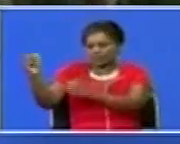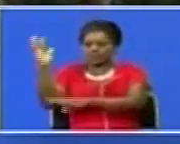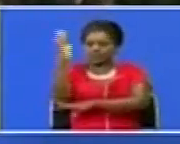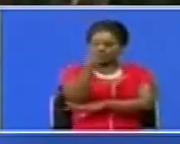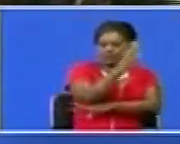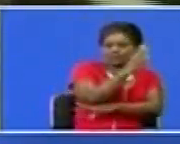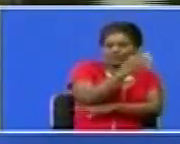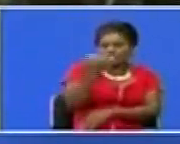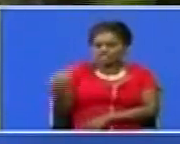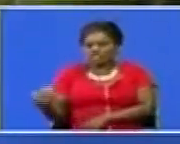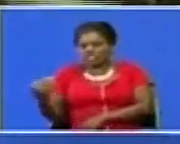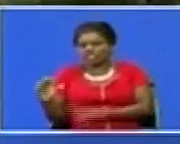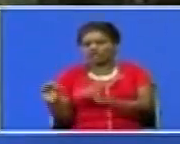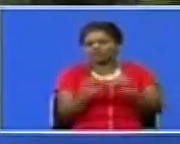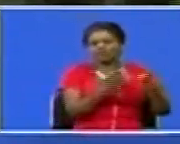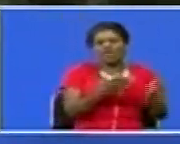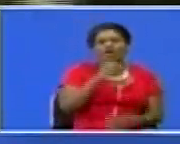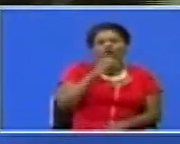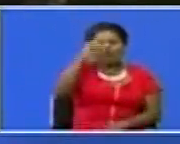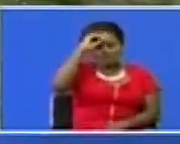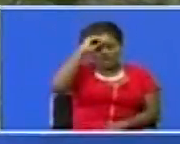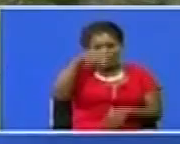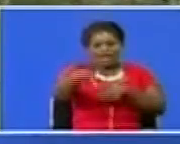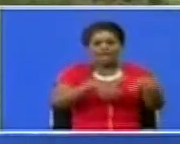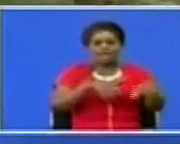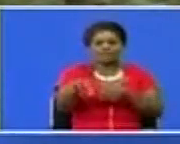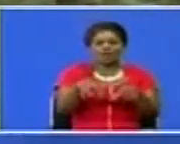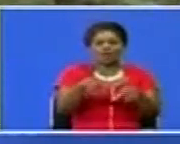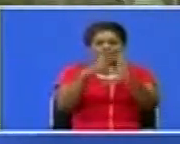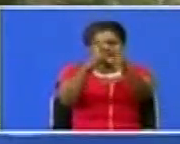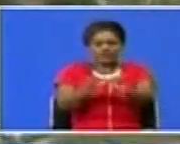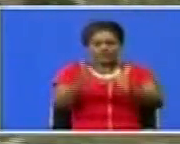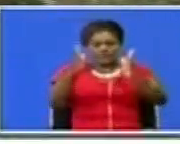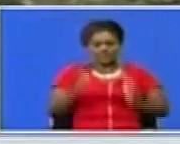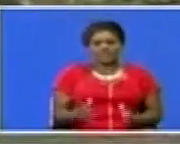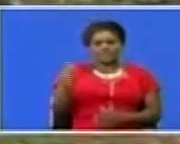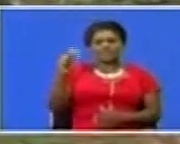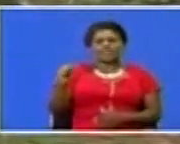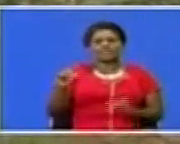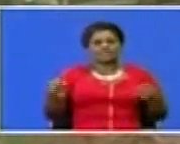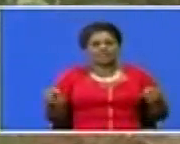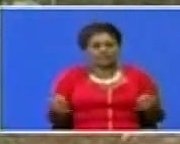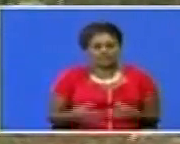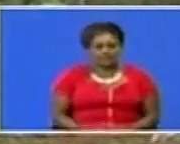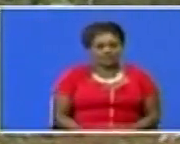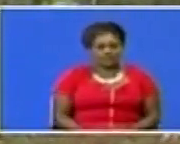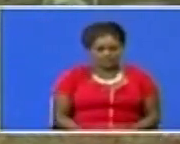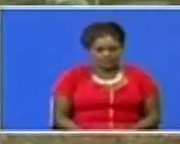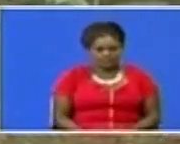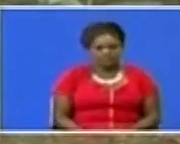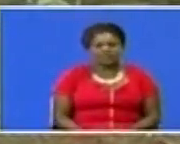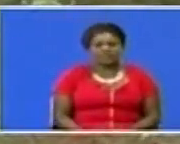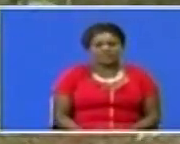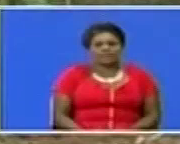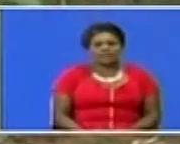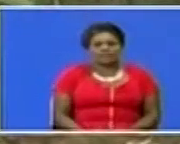lililolazimu wanawe kupelekwa hifadhi ya malezi kwa wanyama. Mark Namaswa, KTN News.